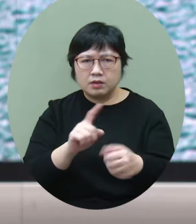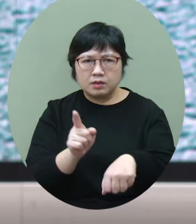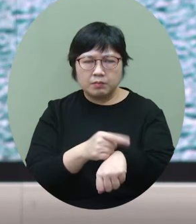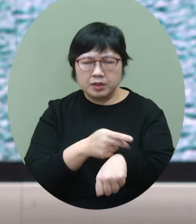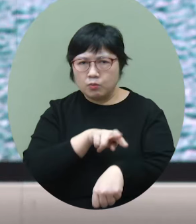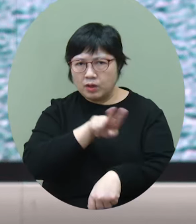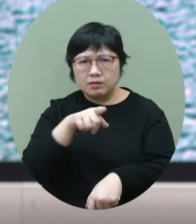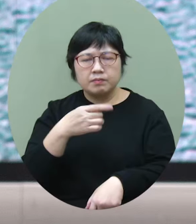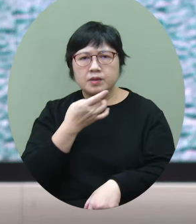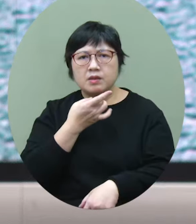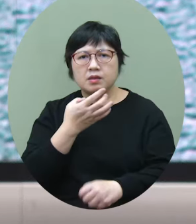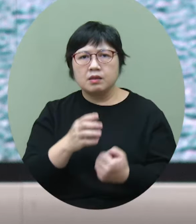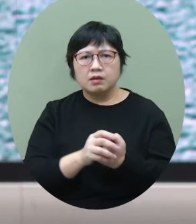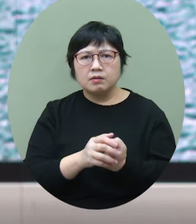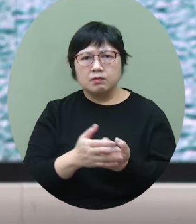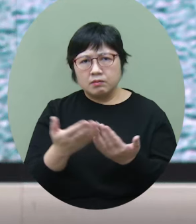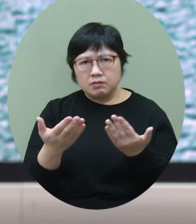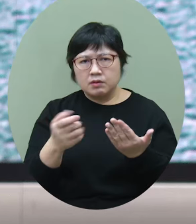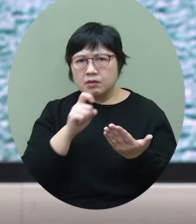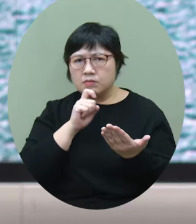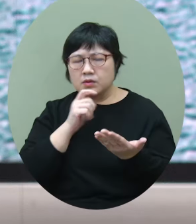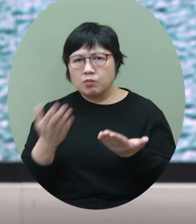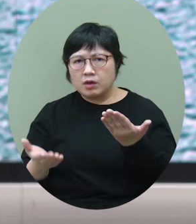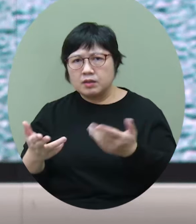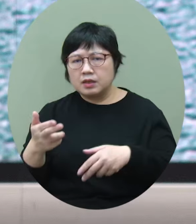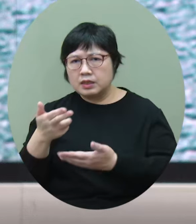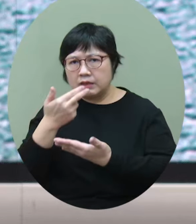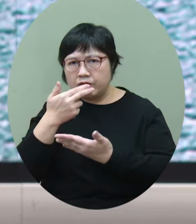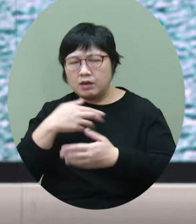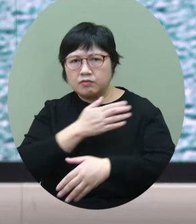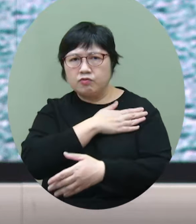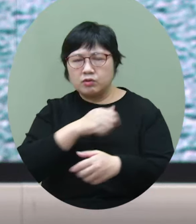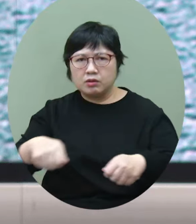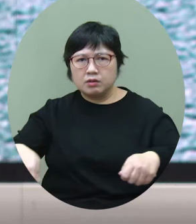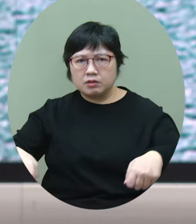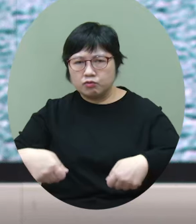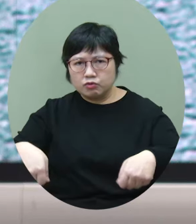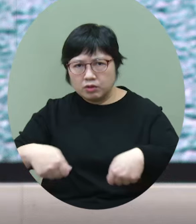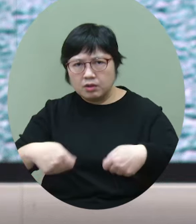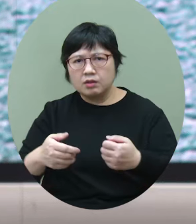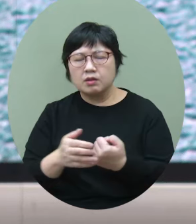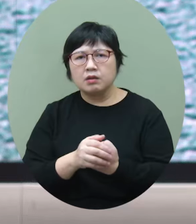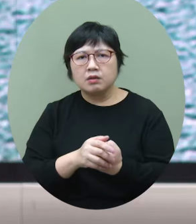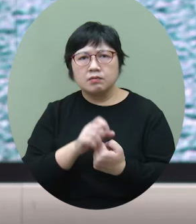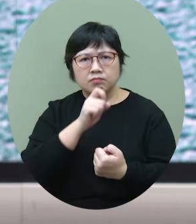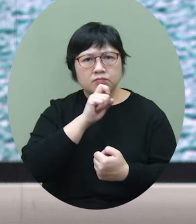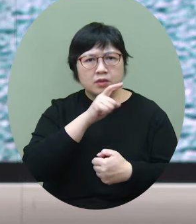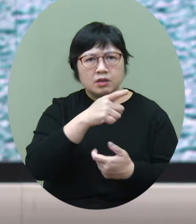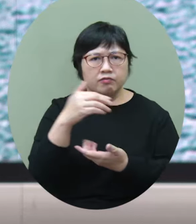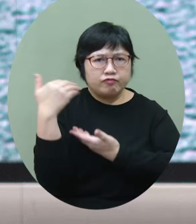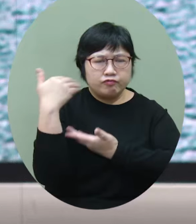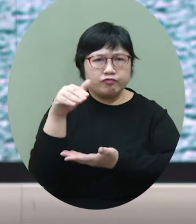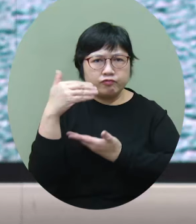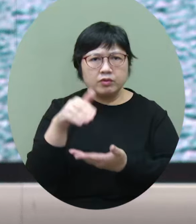係可能喺個canteen度做煮嘢食啊，有啲可能係運送一